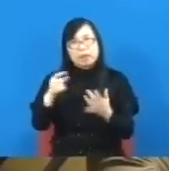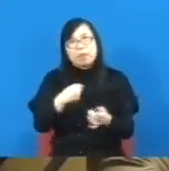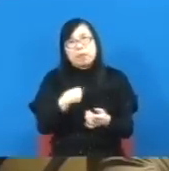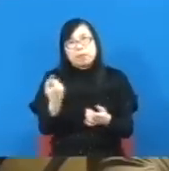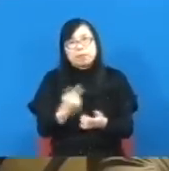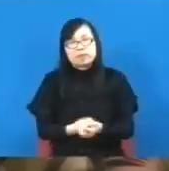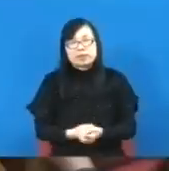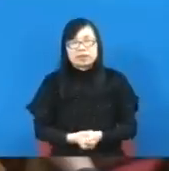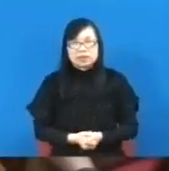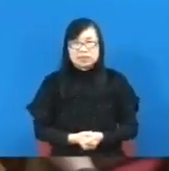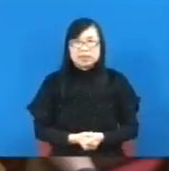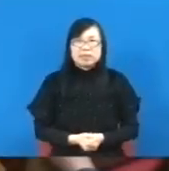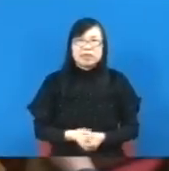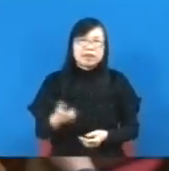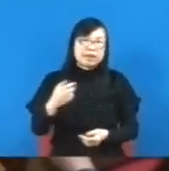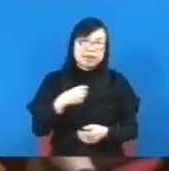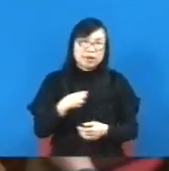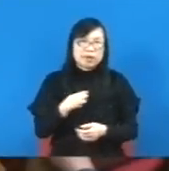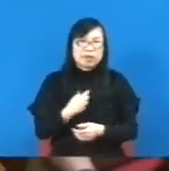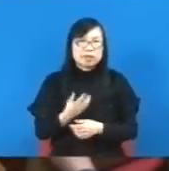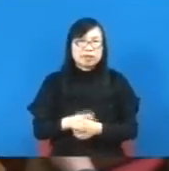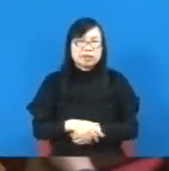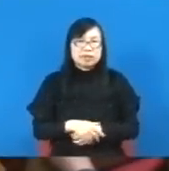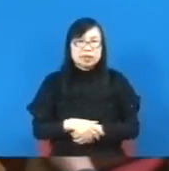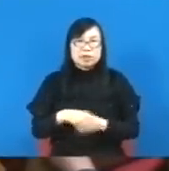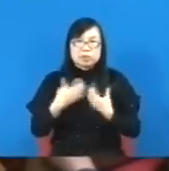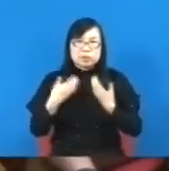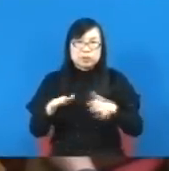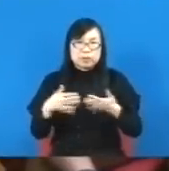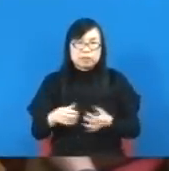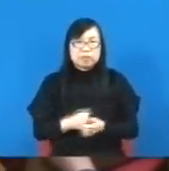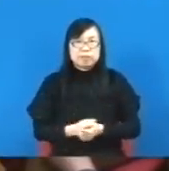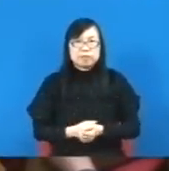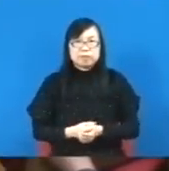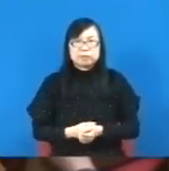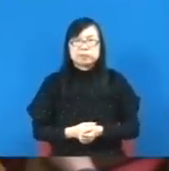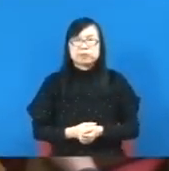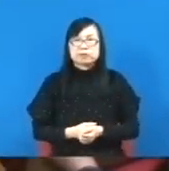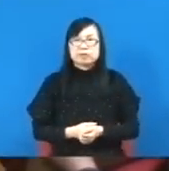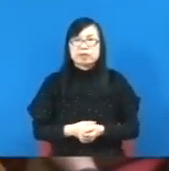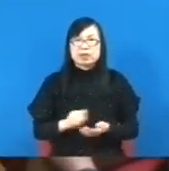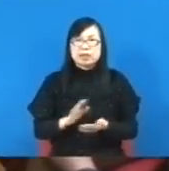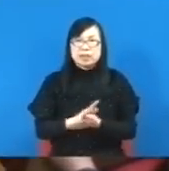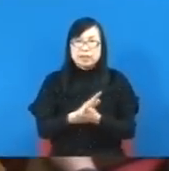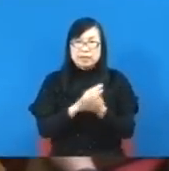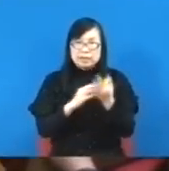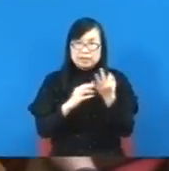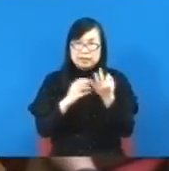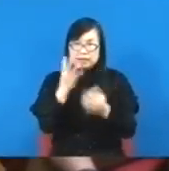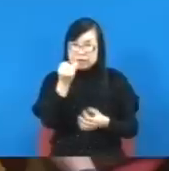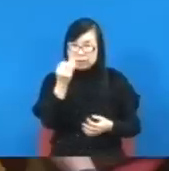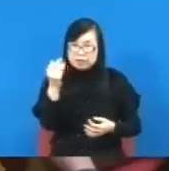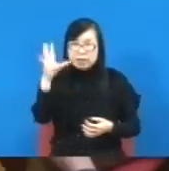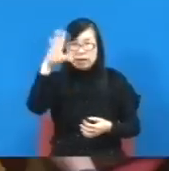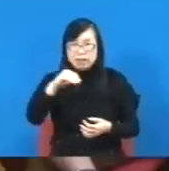咪啊？ 你捱義氣咁 就 捱義 氣去，哇！議事論事嗰度做，咁我喂年30萬喎哥， 係